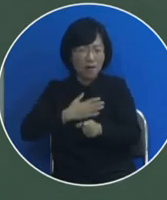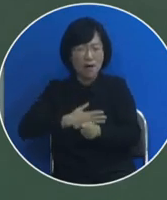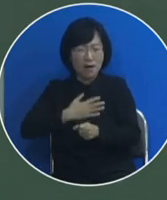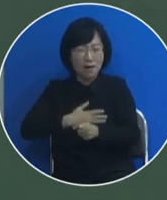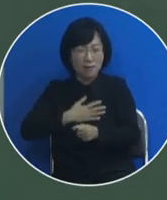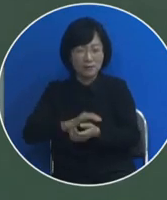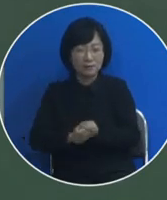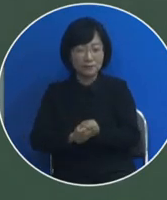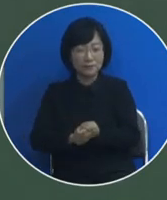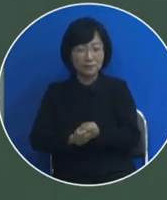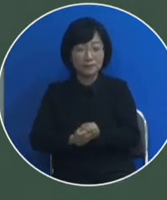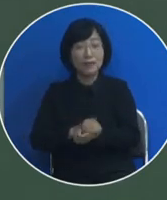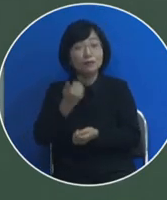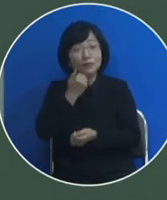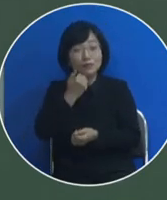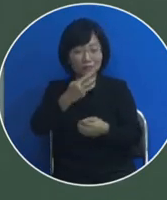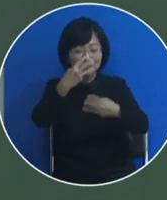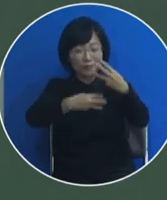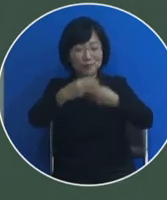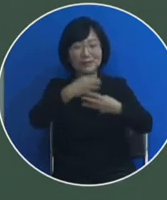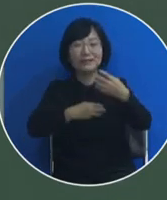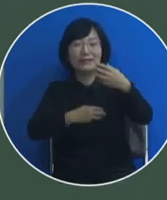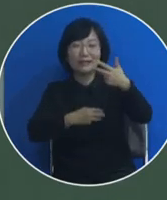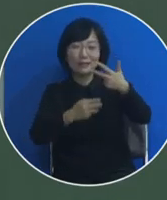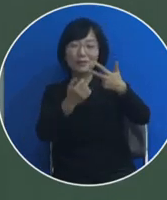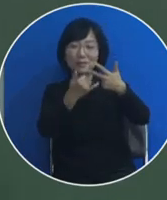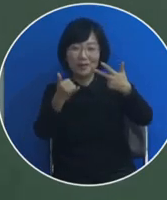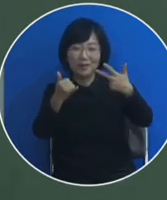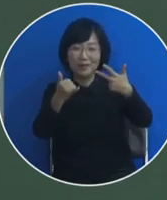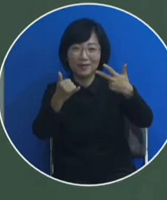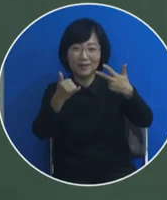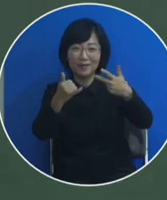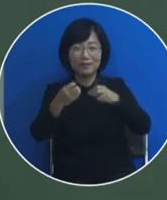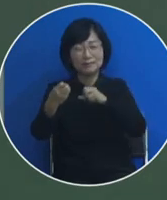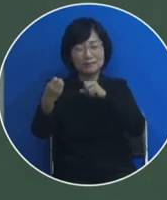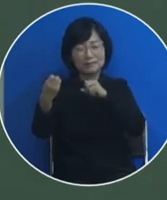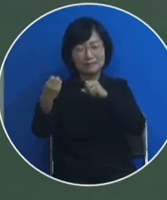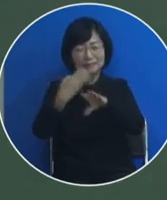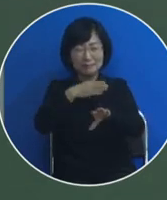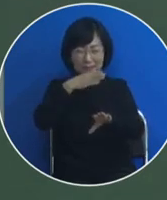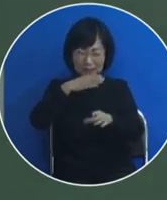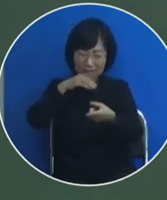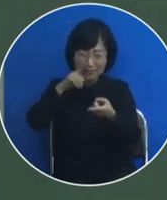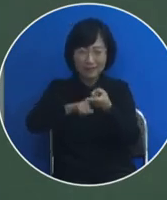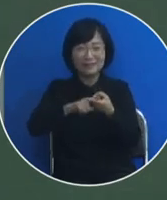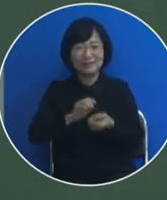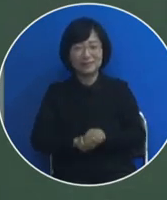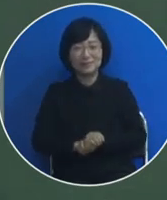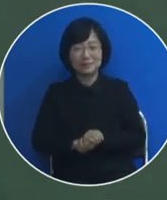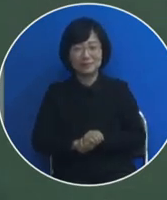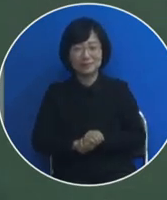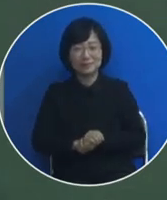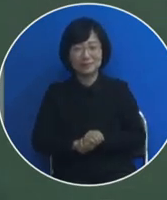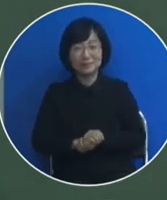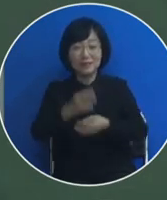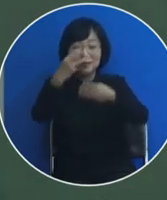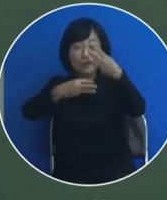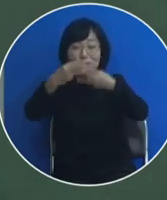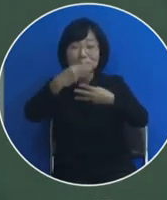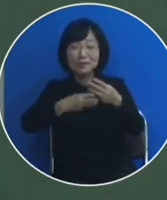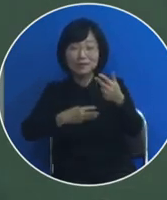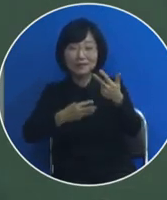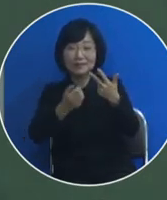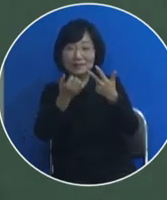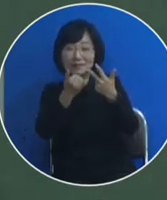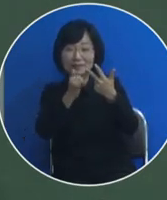well know, the seven. 응답 받을 수밖에 없어요. And answers were inevitable for that. 자, 여러분이 빨리 캐치해 보세요. 렘넌트 일곱 명이 그래. So quickly catch on to this, the